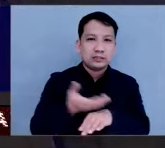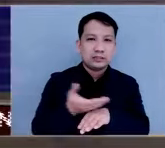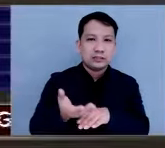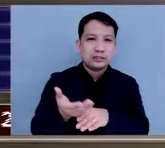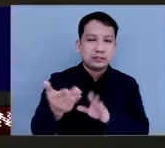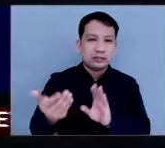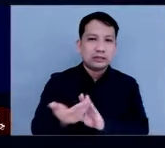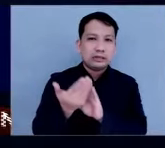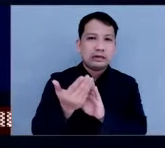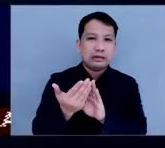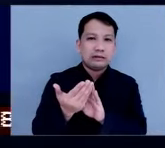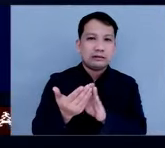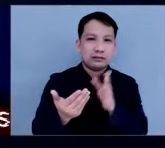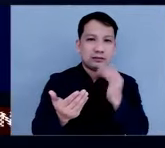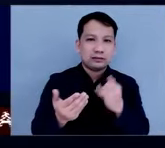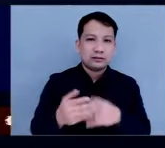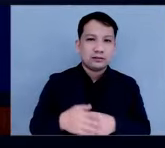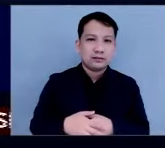kalsada.